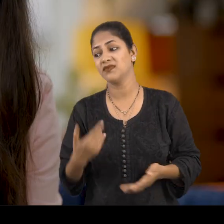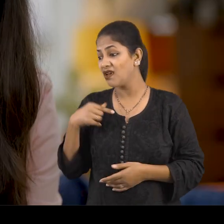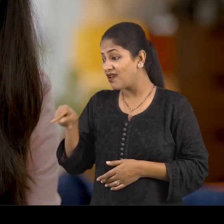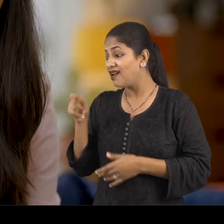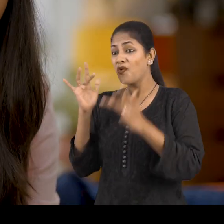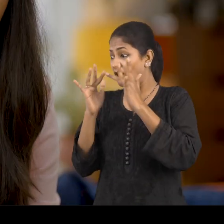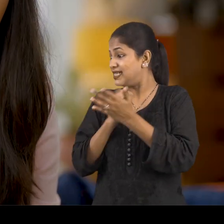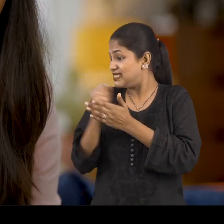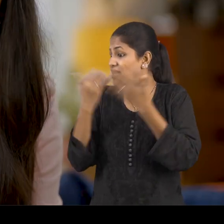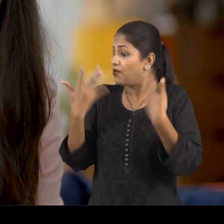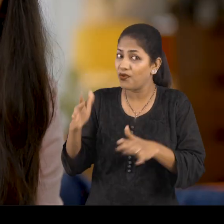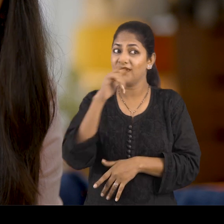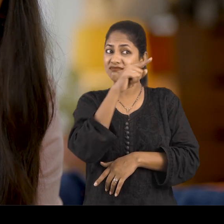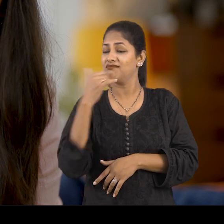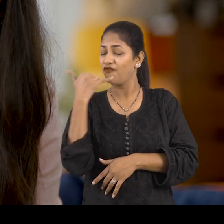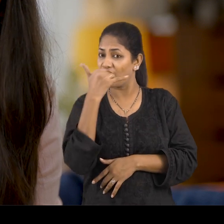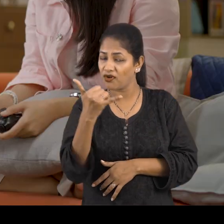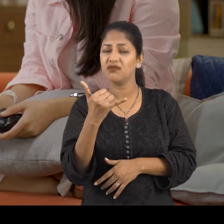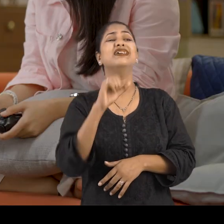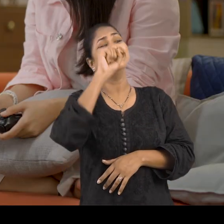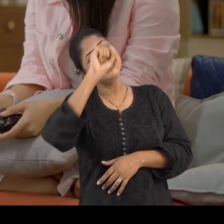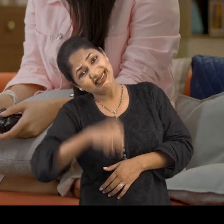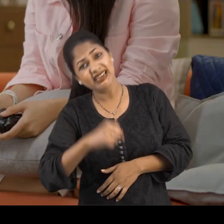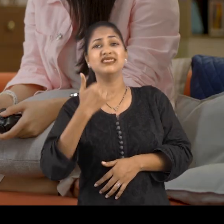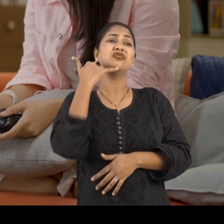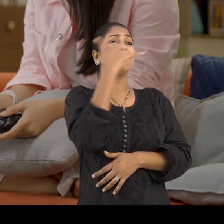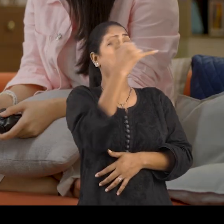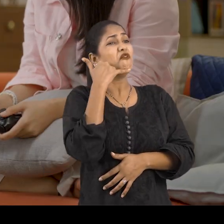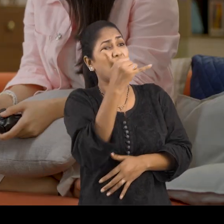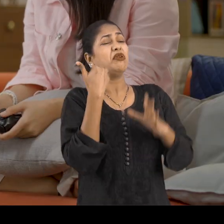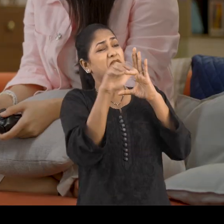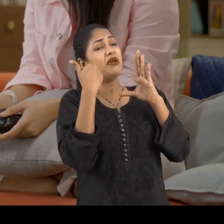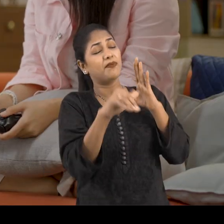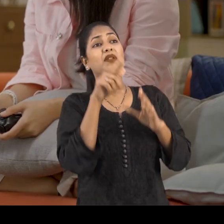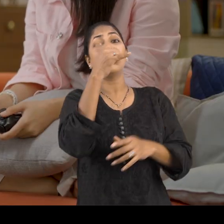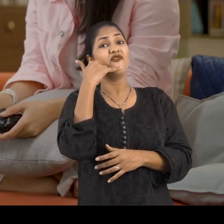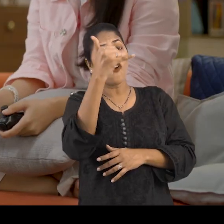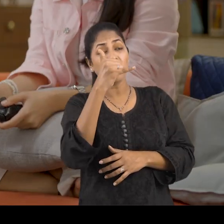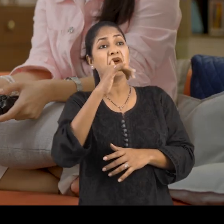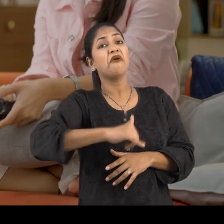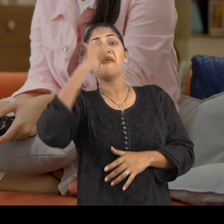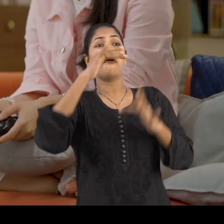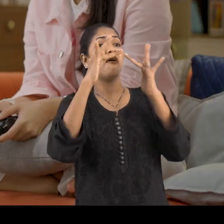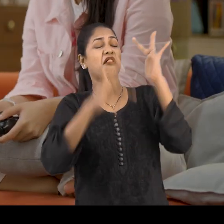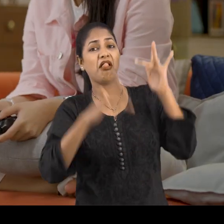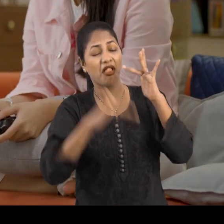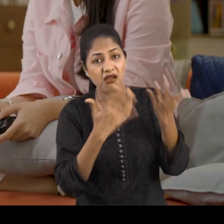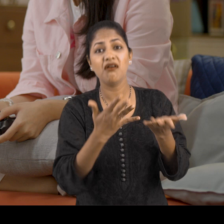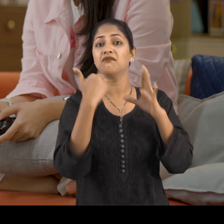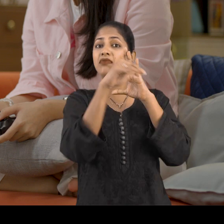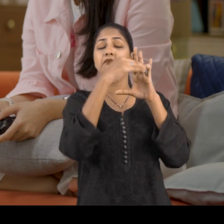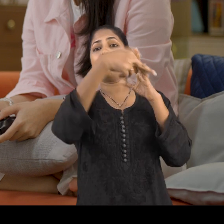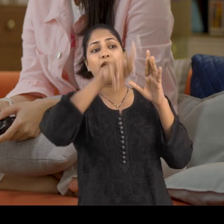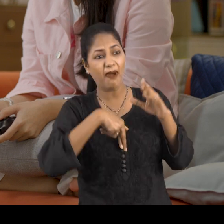தெரியல. நீங்க அவங்கள காண்டாக்ட் பண்ண முயற்சி பண்ணீங்களா? ஆமா, நான் உங்களுக்கு கால் பண்ணேன், என் மெயில் கூட அனுப்புனேன். அவங்க நம்பருக்கு லைனும்